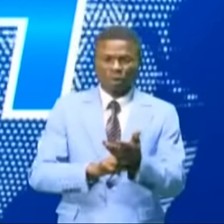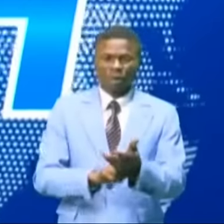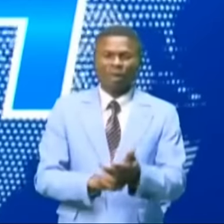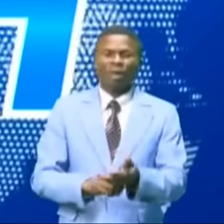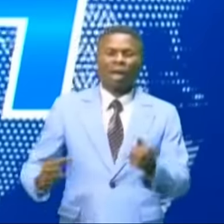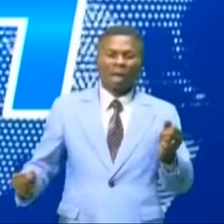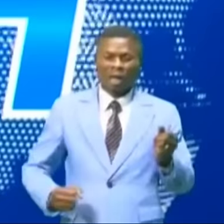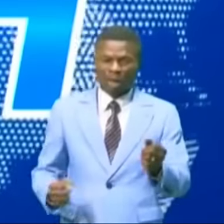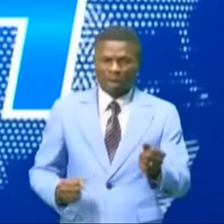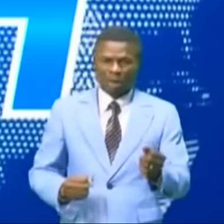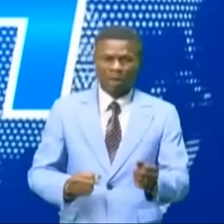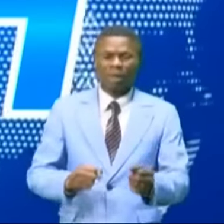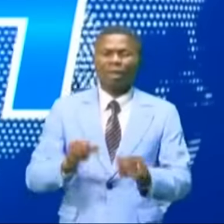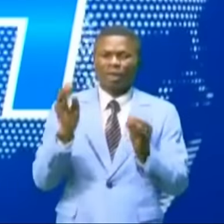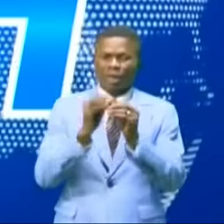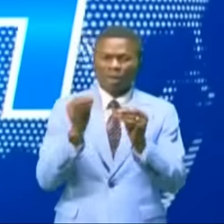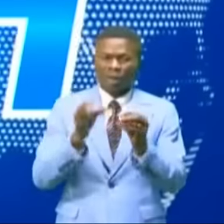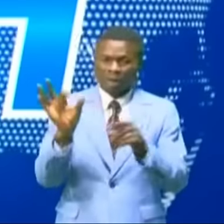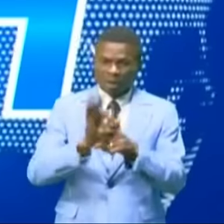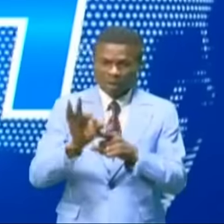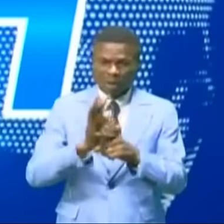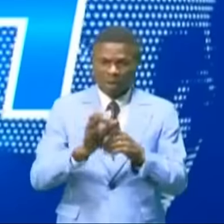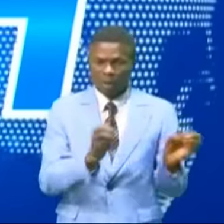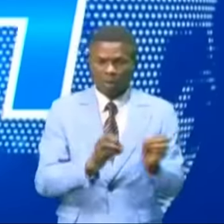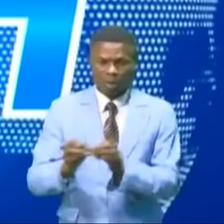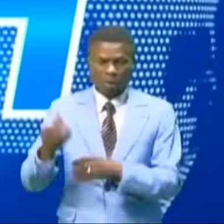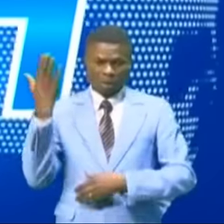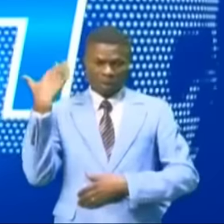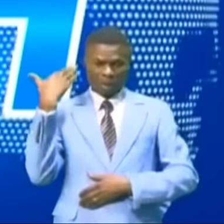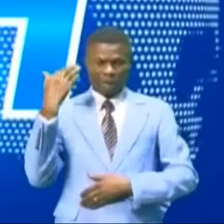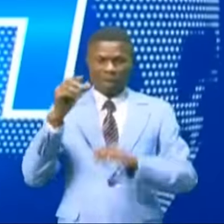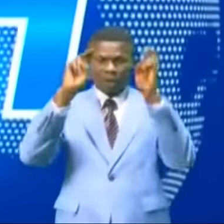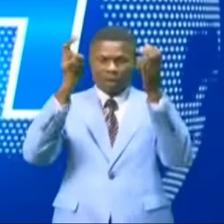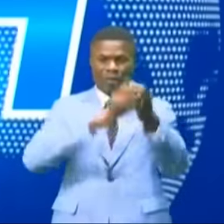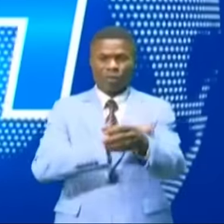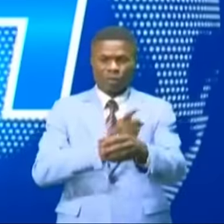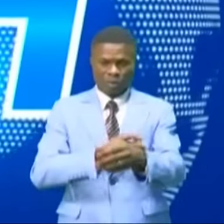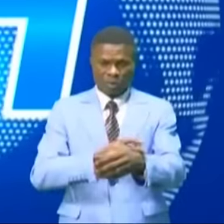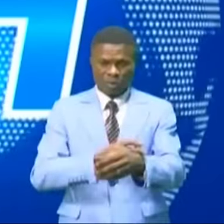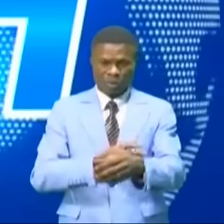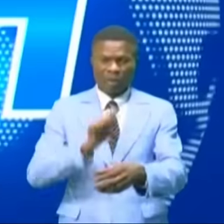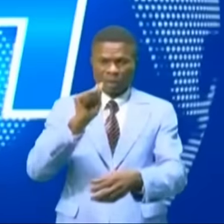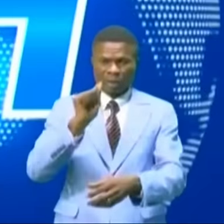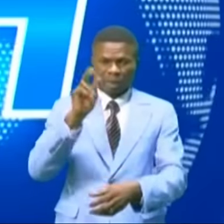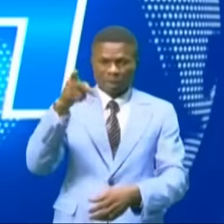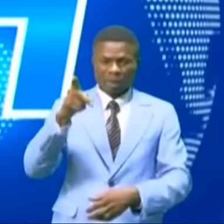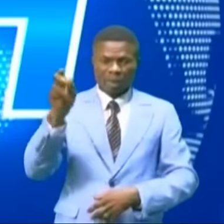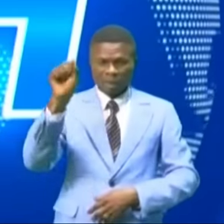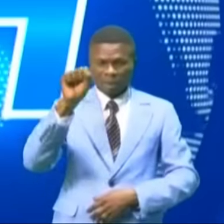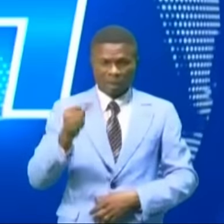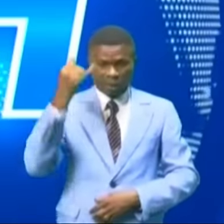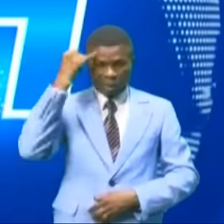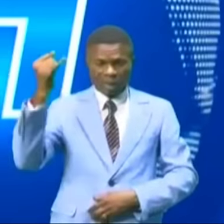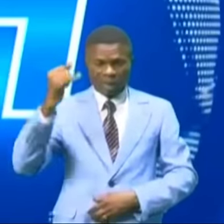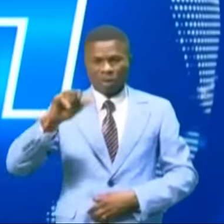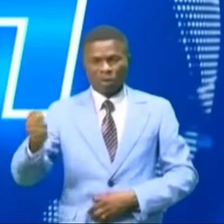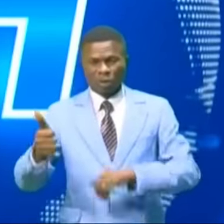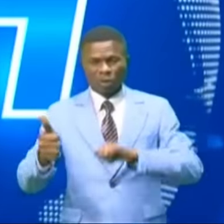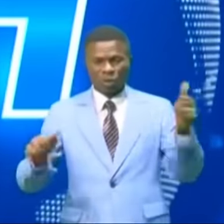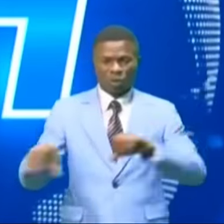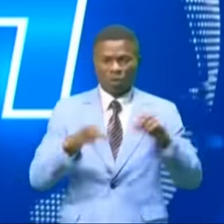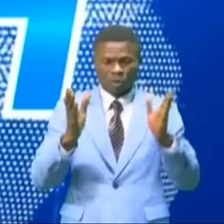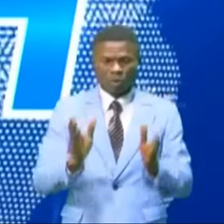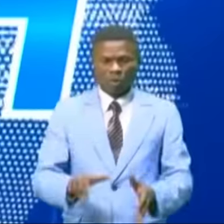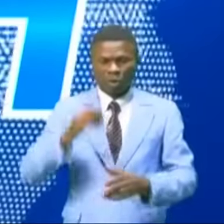étaient au centre d'un atelier de formation organisé dernièrement à Goma. Paris passe à l'intention de certains